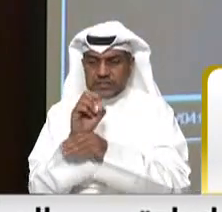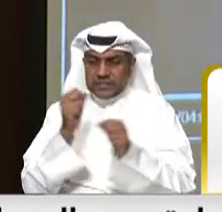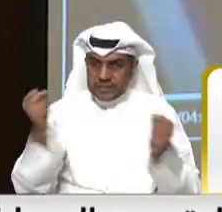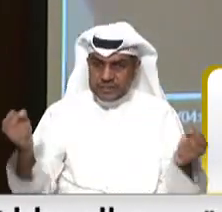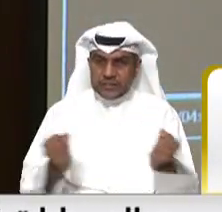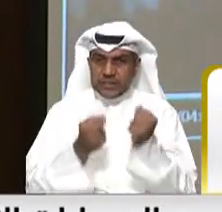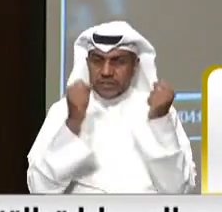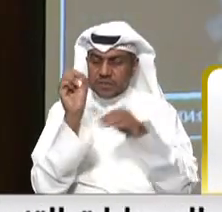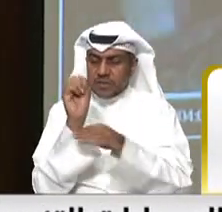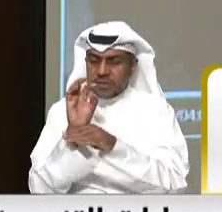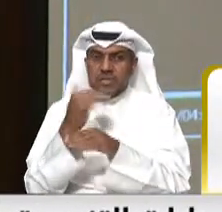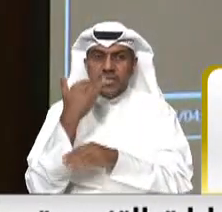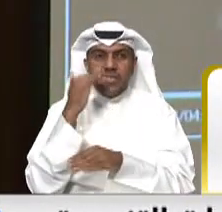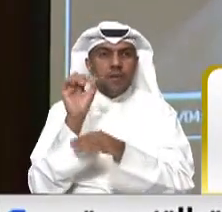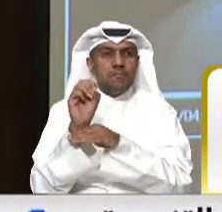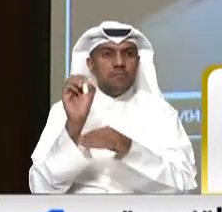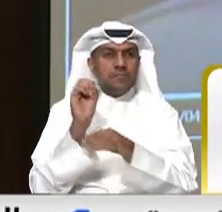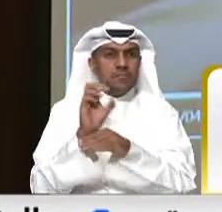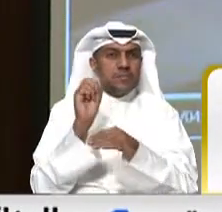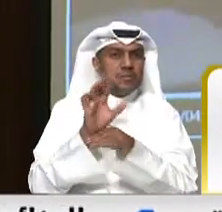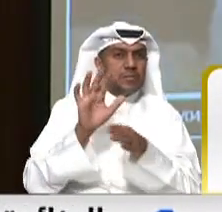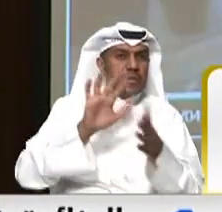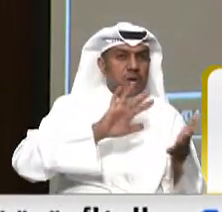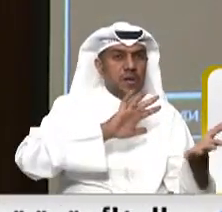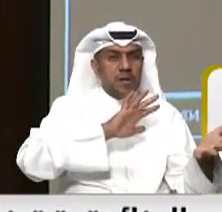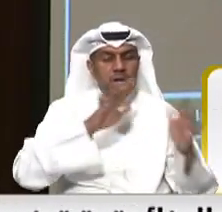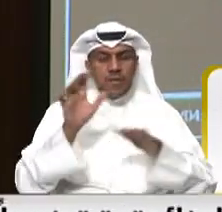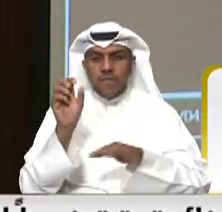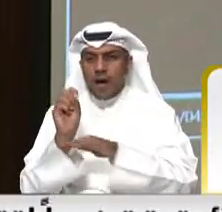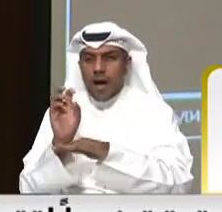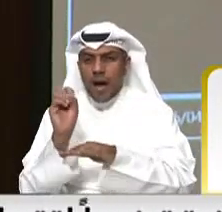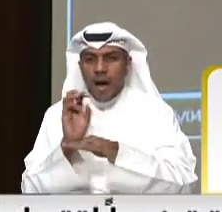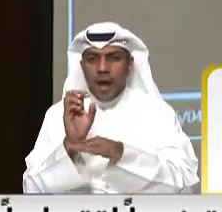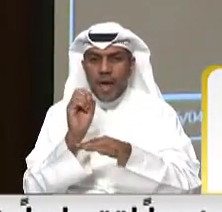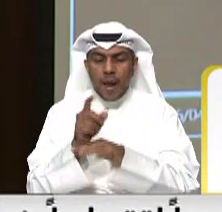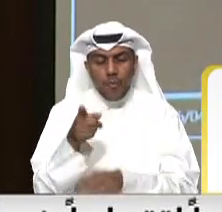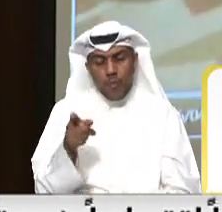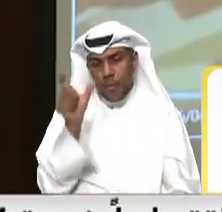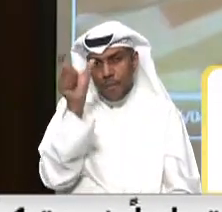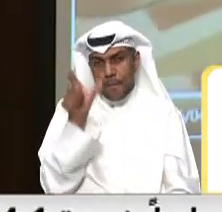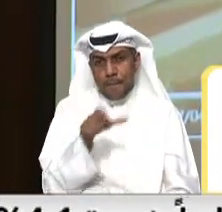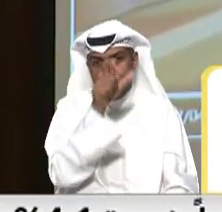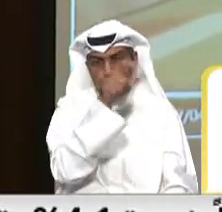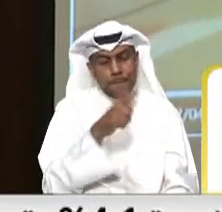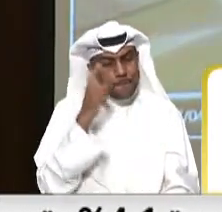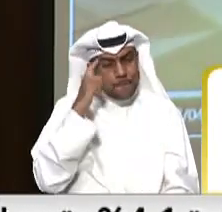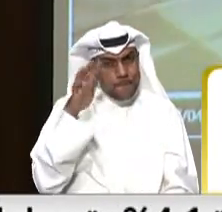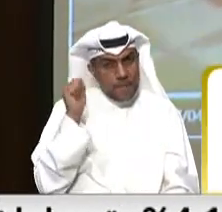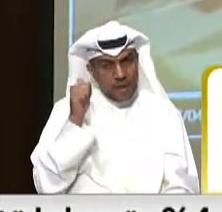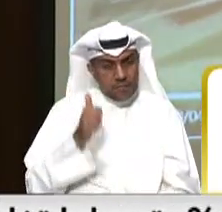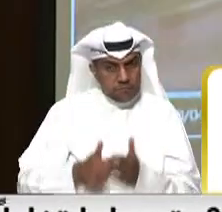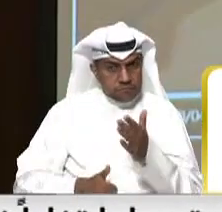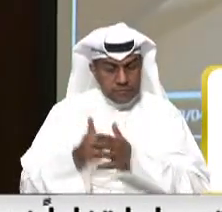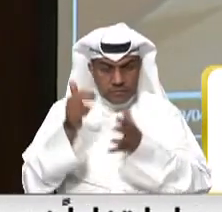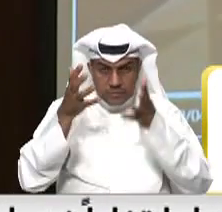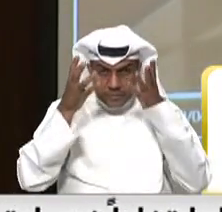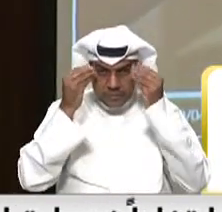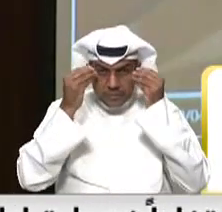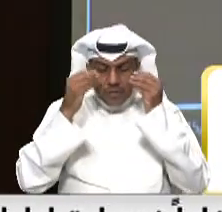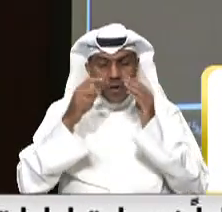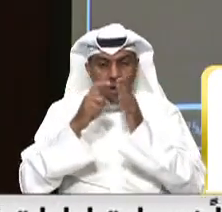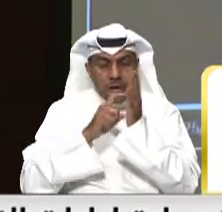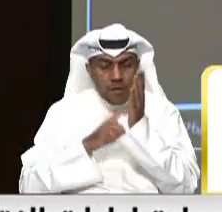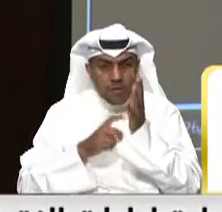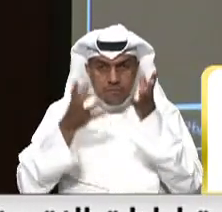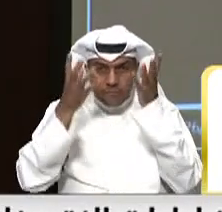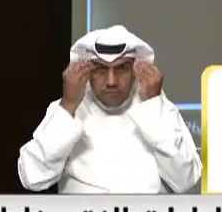عمل على إكساب الشباب مهارات عدة تمكنهم من إقامة مشاريعهم الخاصة بعد التعرف على الكثير من قواعد العمل